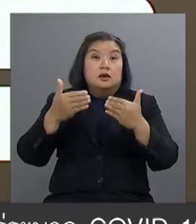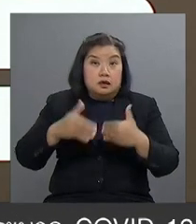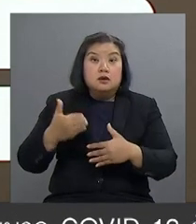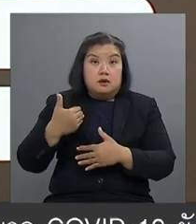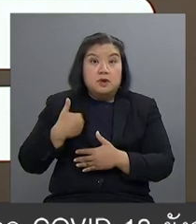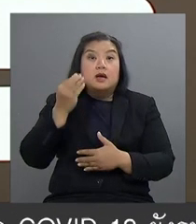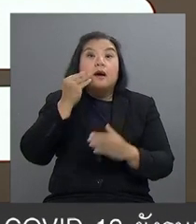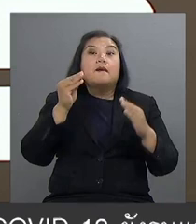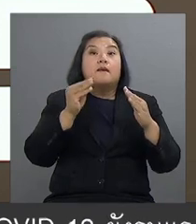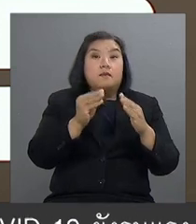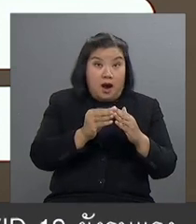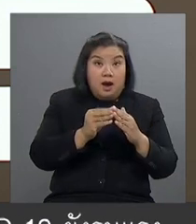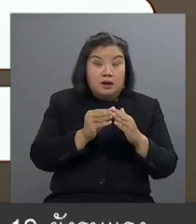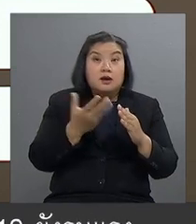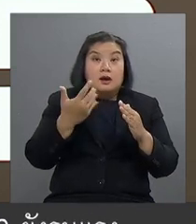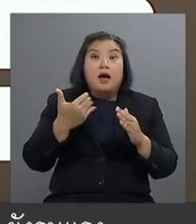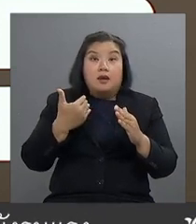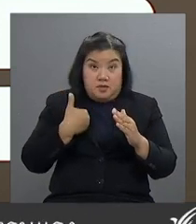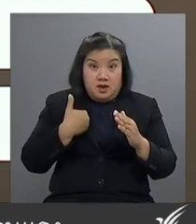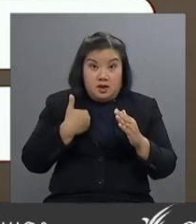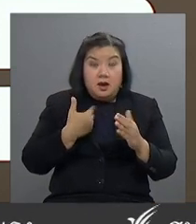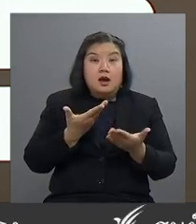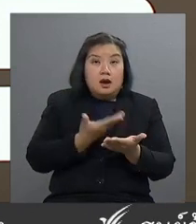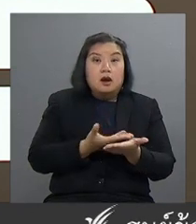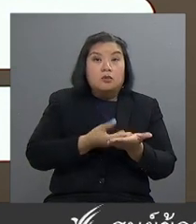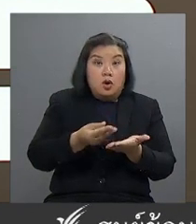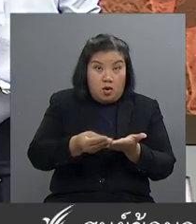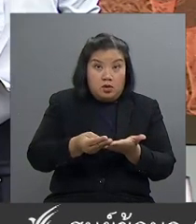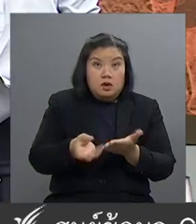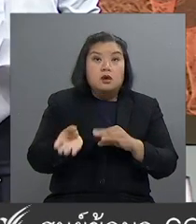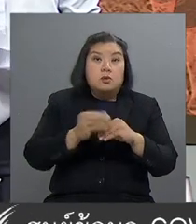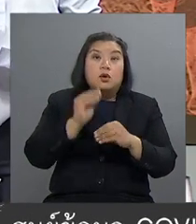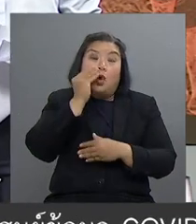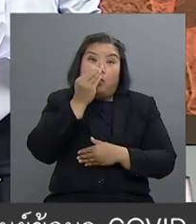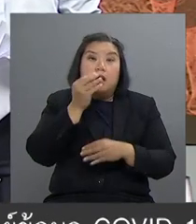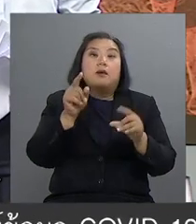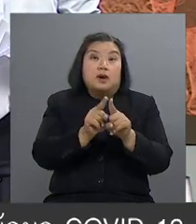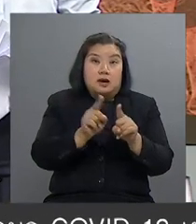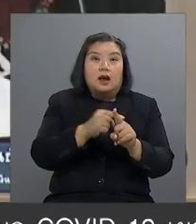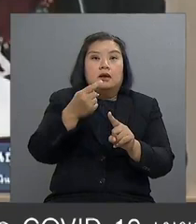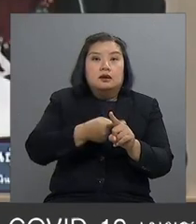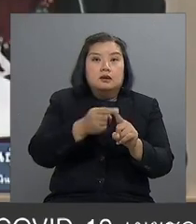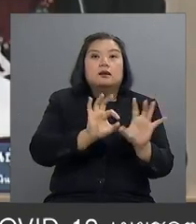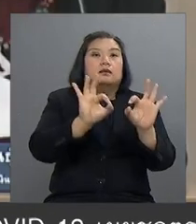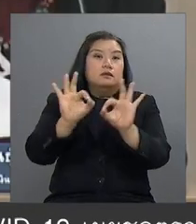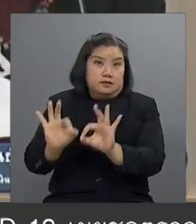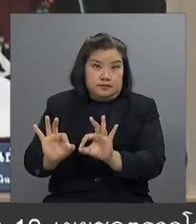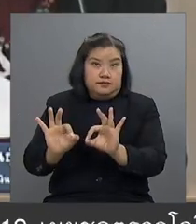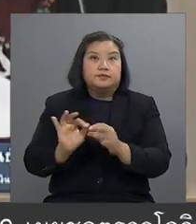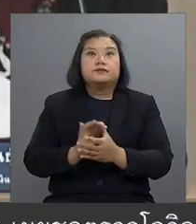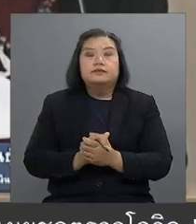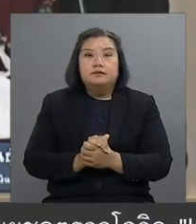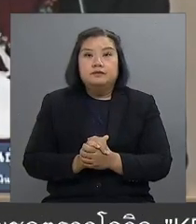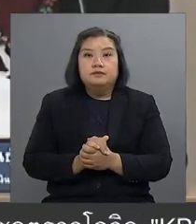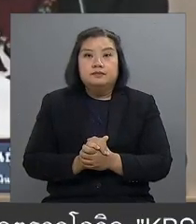คะพักชำระทั้งเงินต้นและดอกเบี้ยหรือว่าเลื่อนชำระถ้างวดออกไปได้อีกค่ะและ